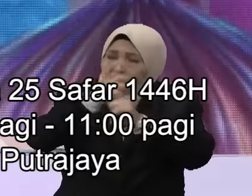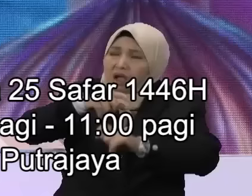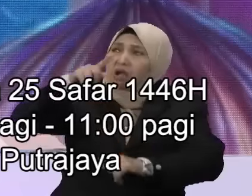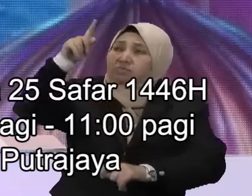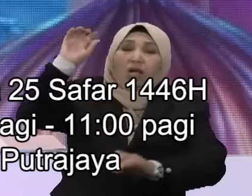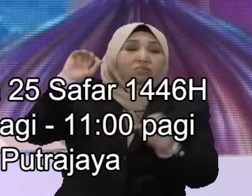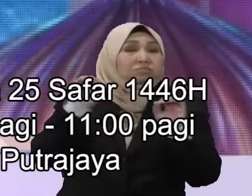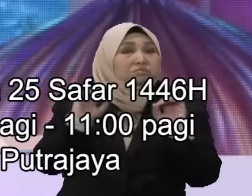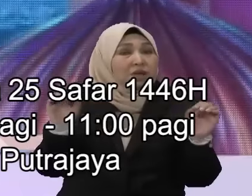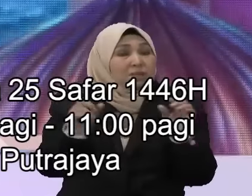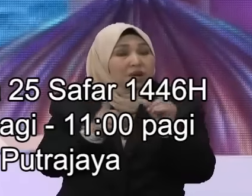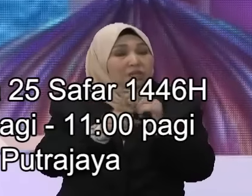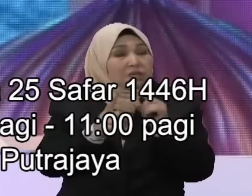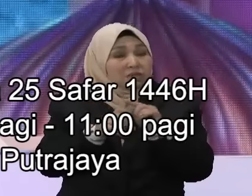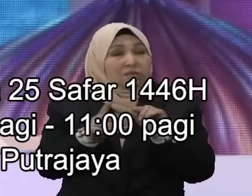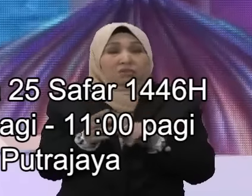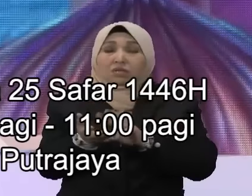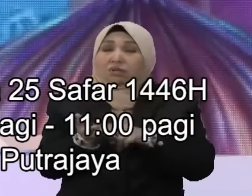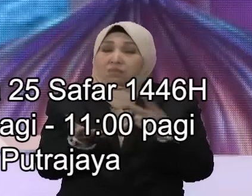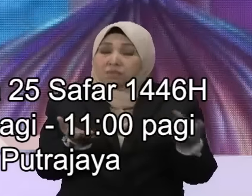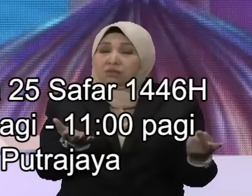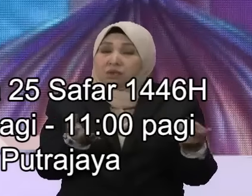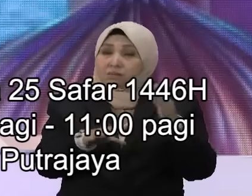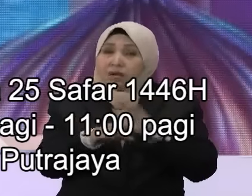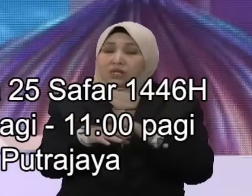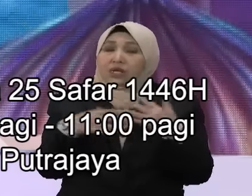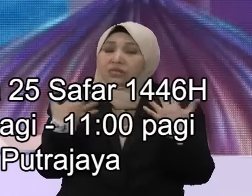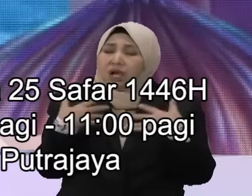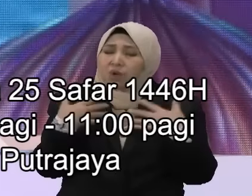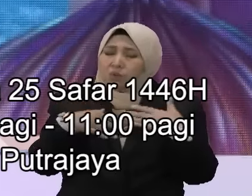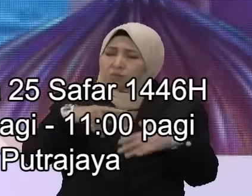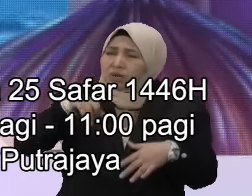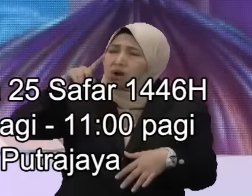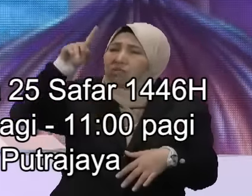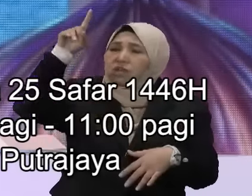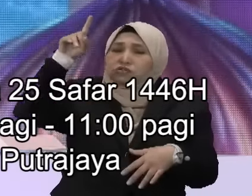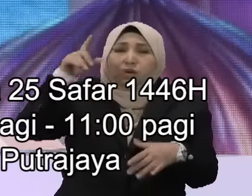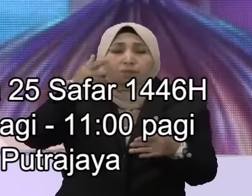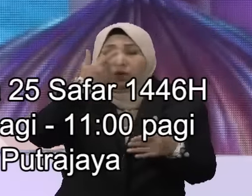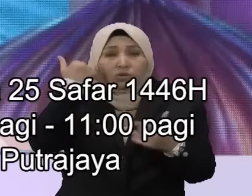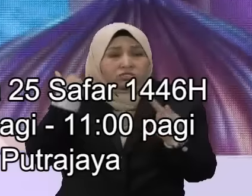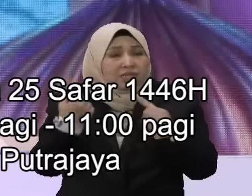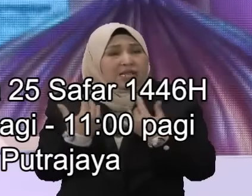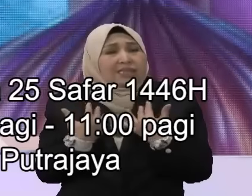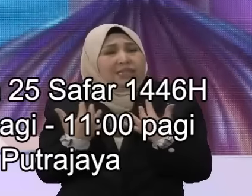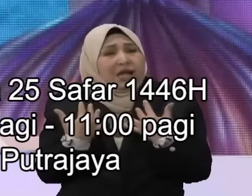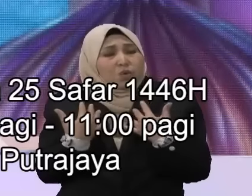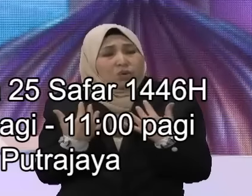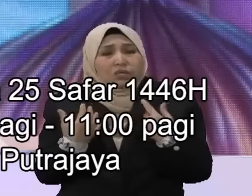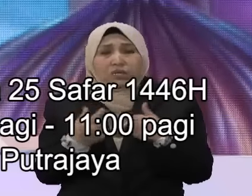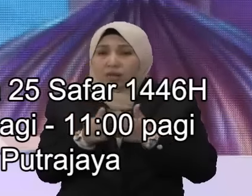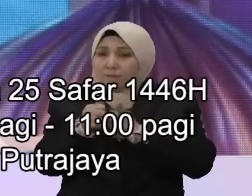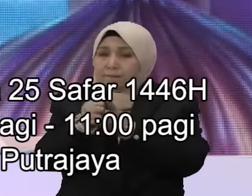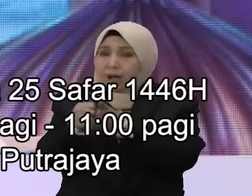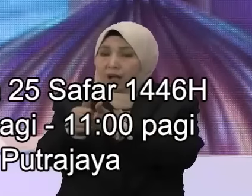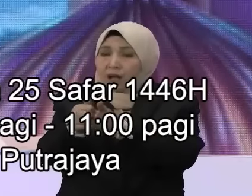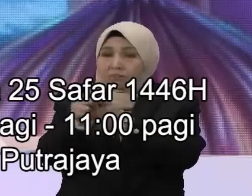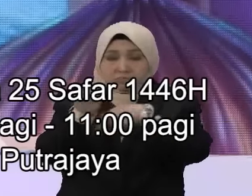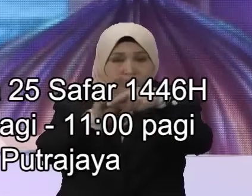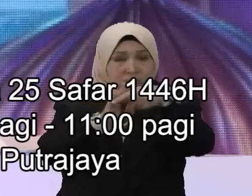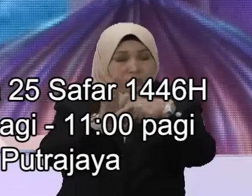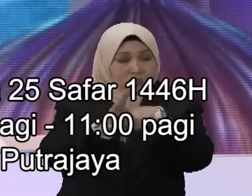taqwa itu sendiri kalau kita terjemahkan pun, kita terjemahkan kepada takut kepada Allah SWT. Kerana apabila kita takut, kita akan ikut peraturannya. So